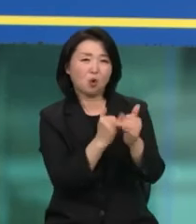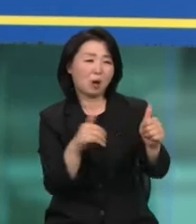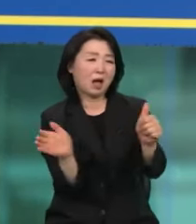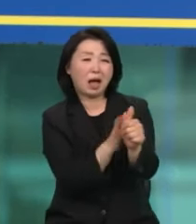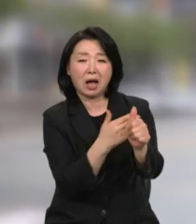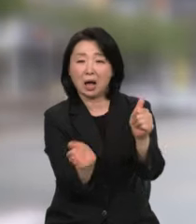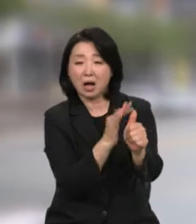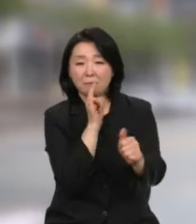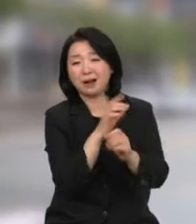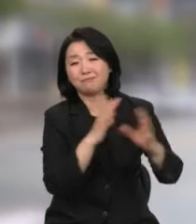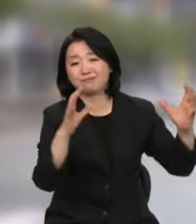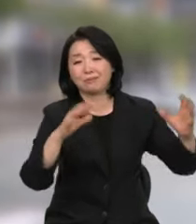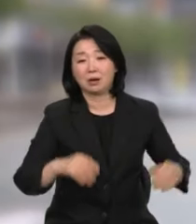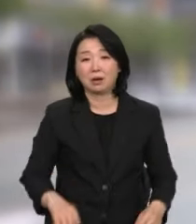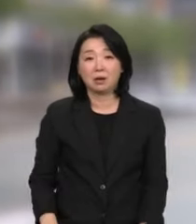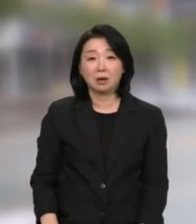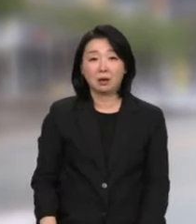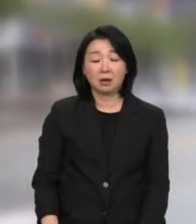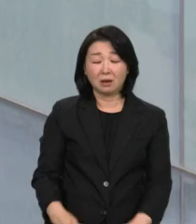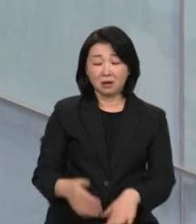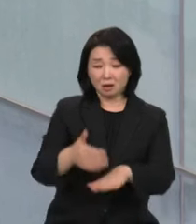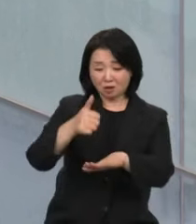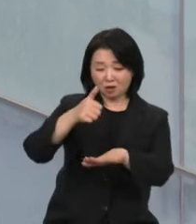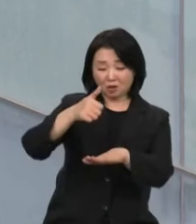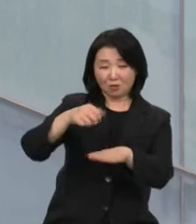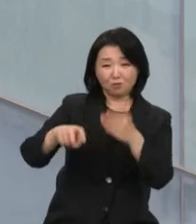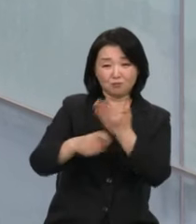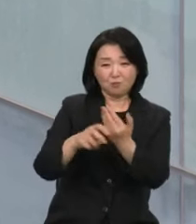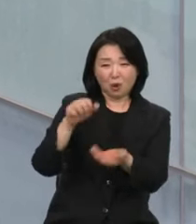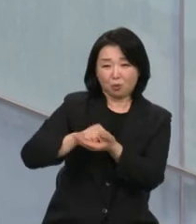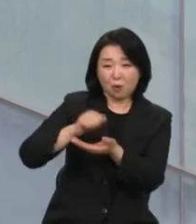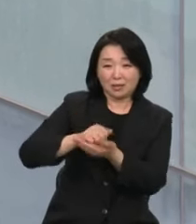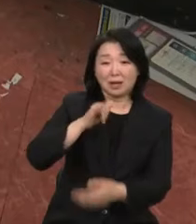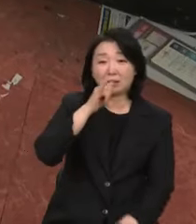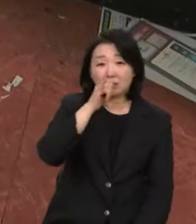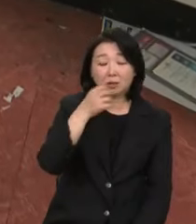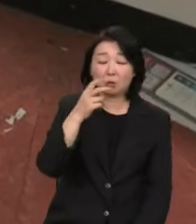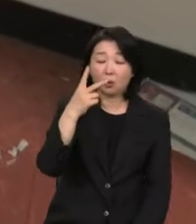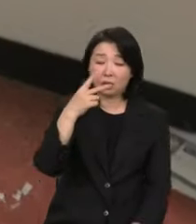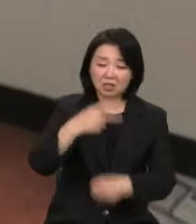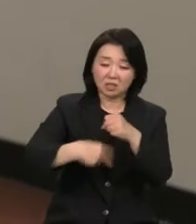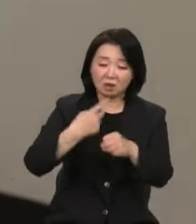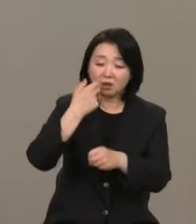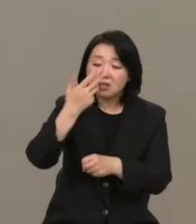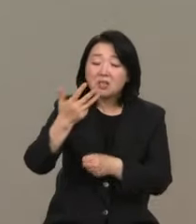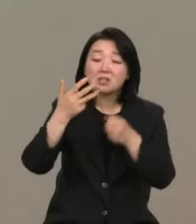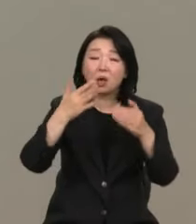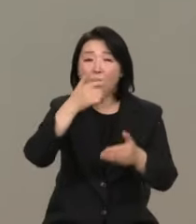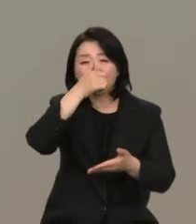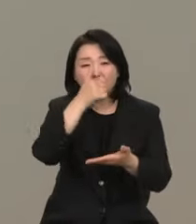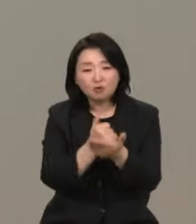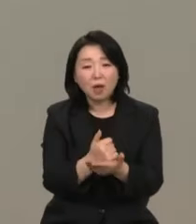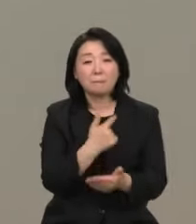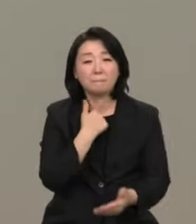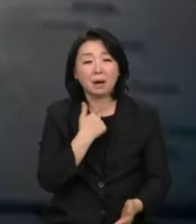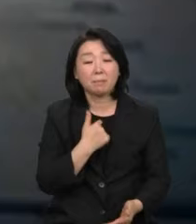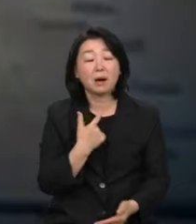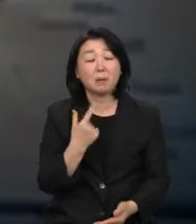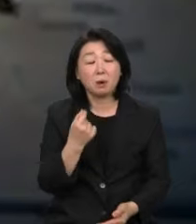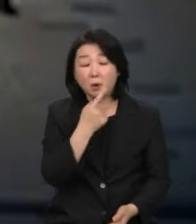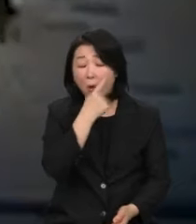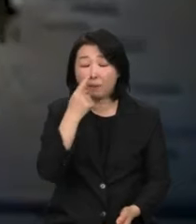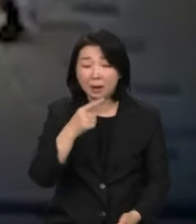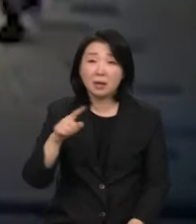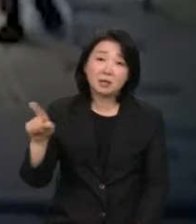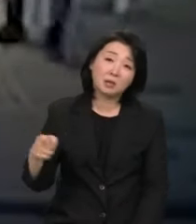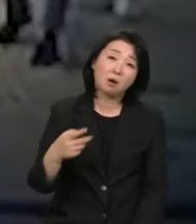피웠습니다. 불법 도박장을 운영하는 등 지난 1년 7개월 이들이 저지른 범죄는 확인된 것만 조직 범죄